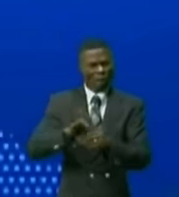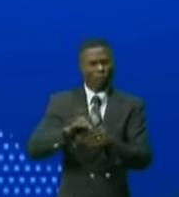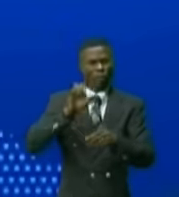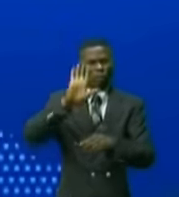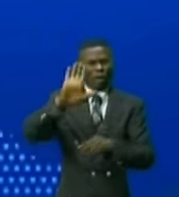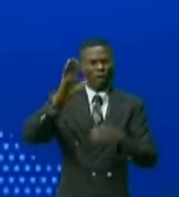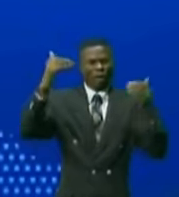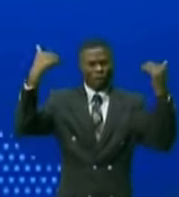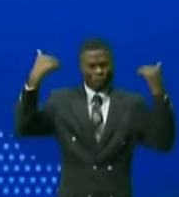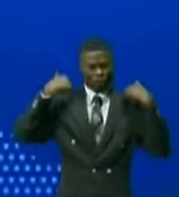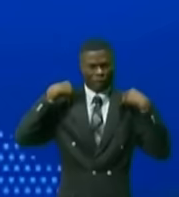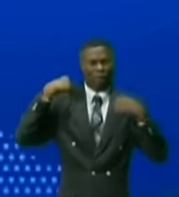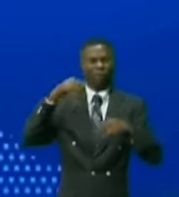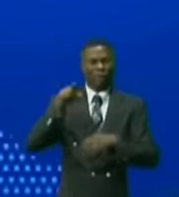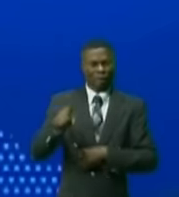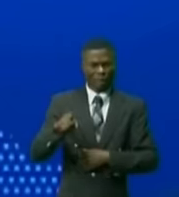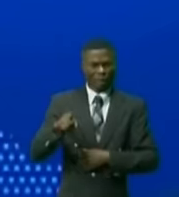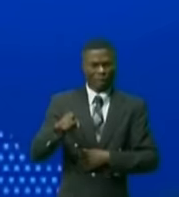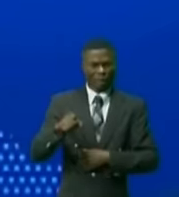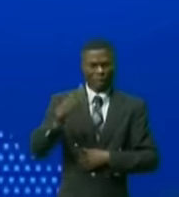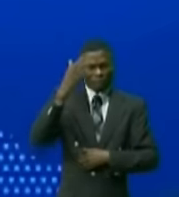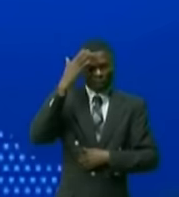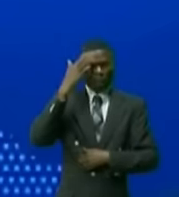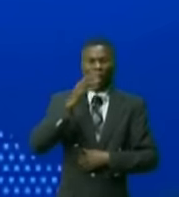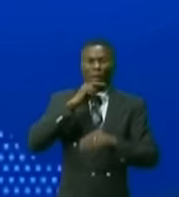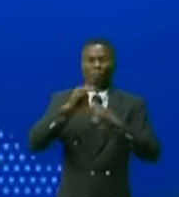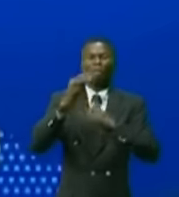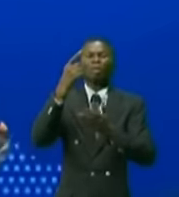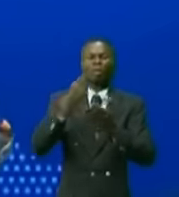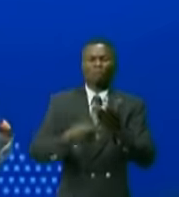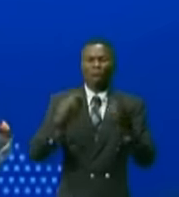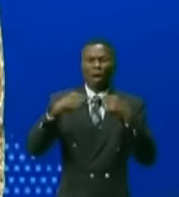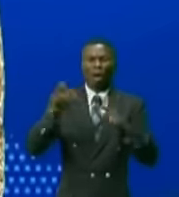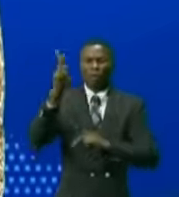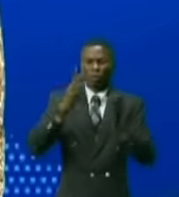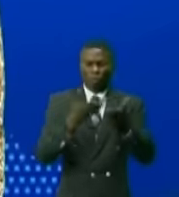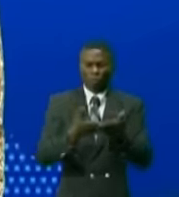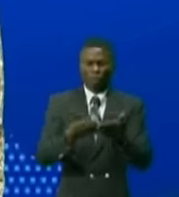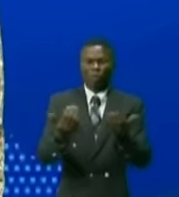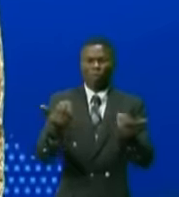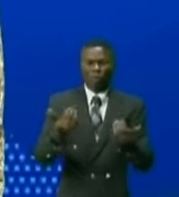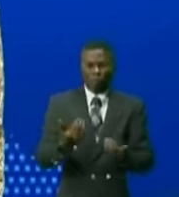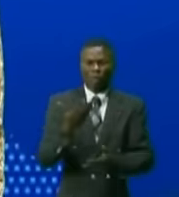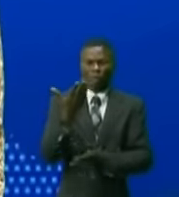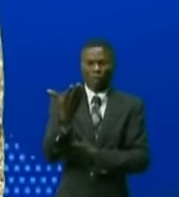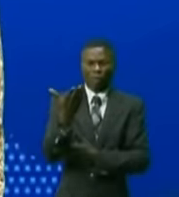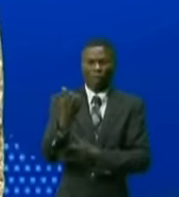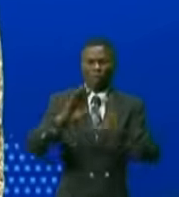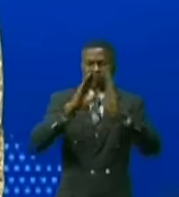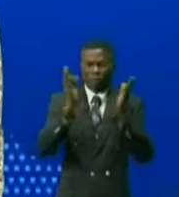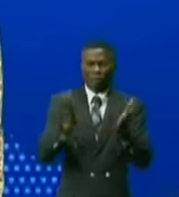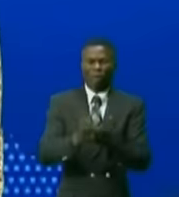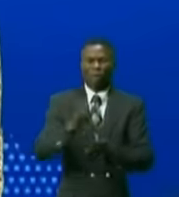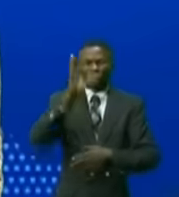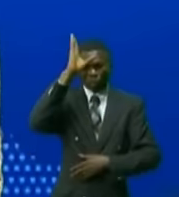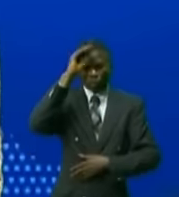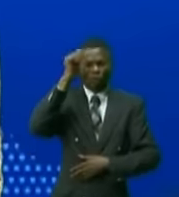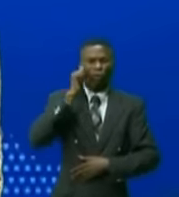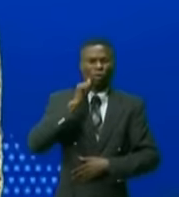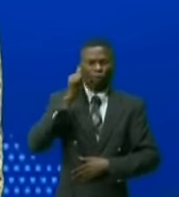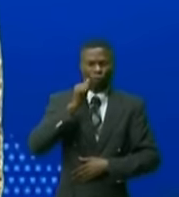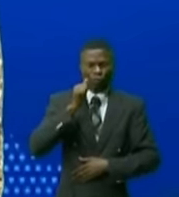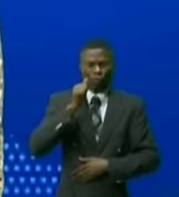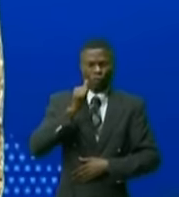dirigeants à travers les urnes. Est-ce qu'il y a un message particulier à leur adresser? Oui, je voudrais vraiment demander à tous mes frères et sœurs congolais de